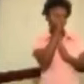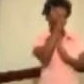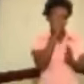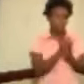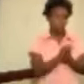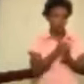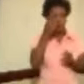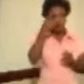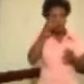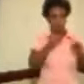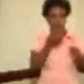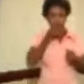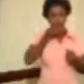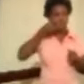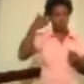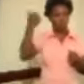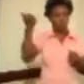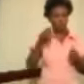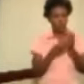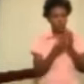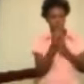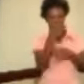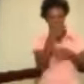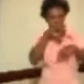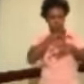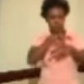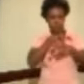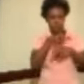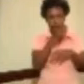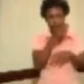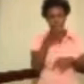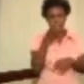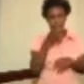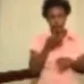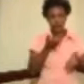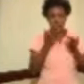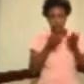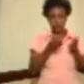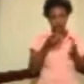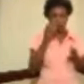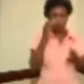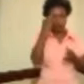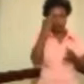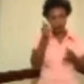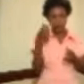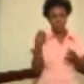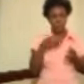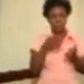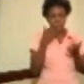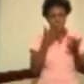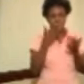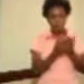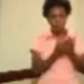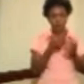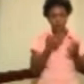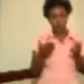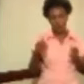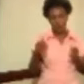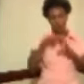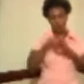meilleur temps. Ça va vous dire que pour nous rapide, mais cependant, Haïti gagne un avantage, disant que nous-mêmes, nous avons un avantage en